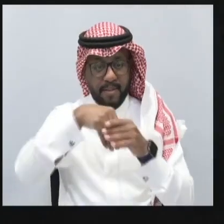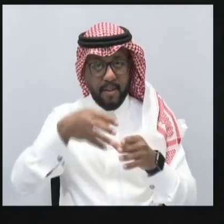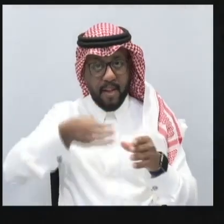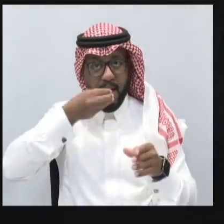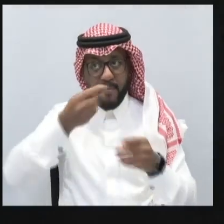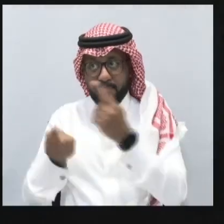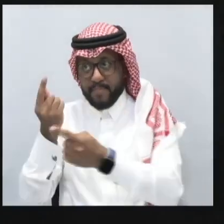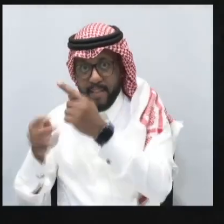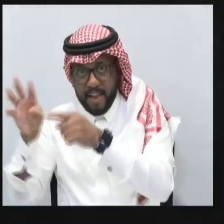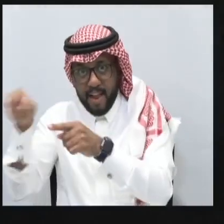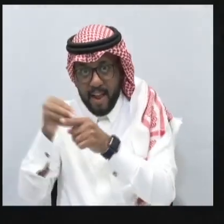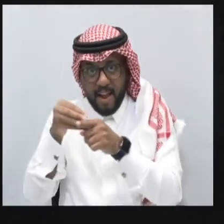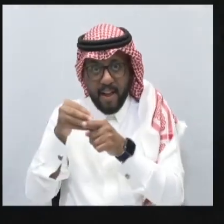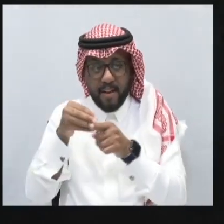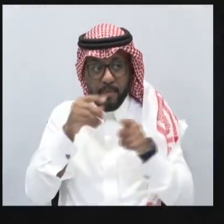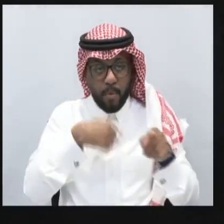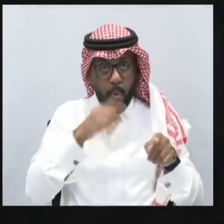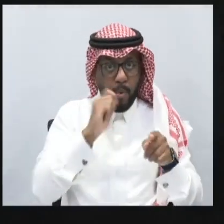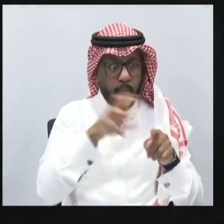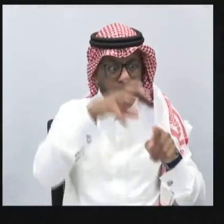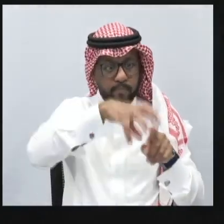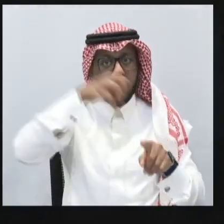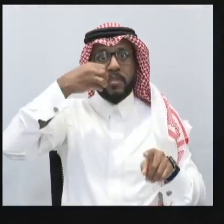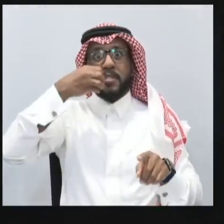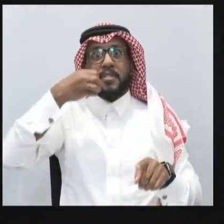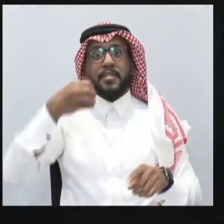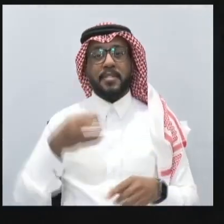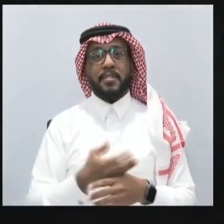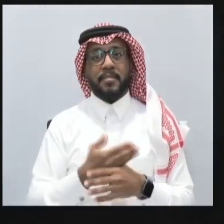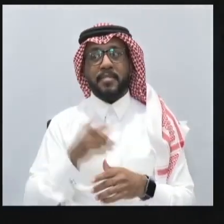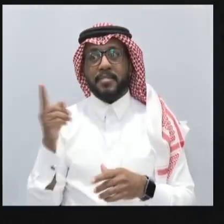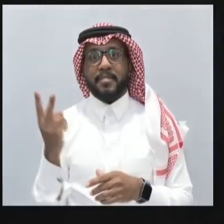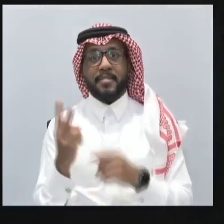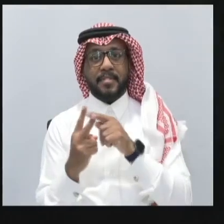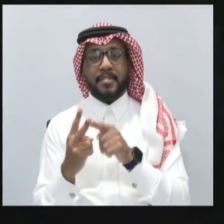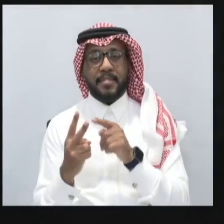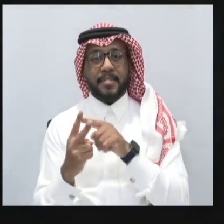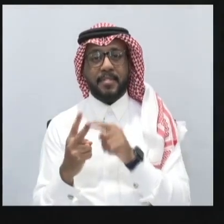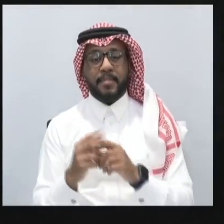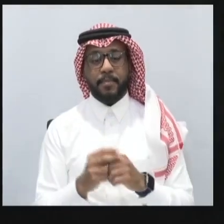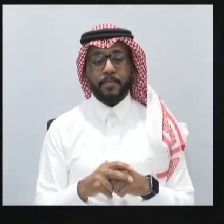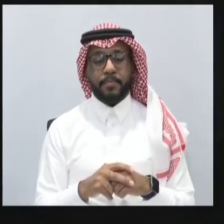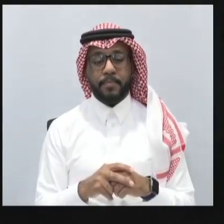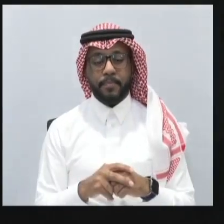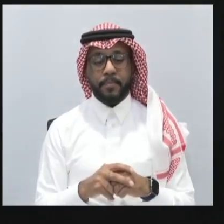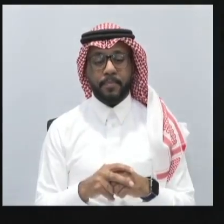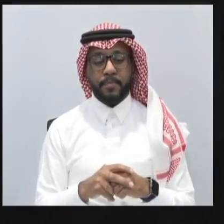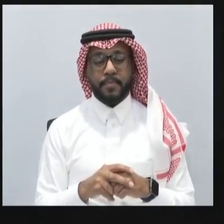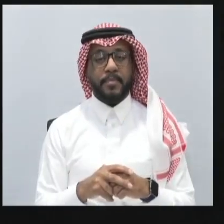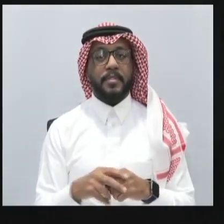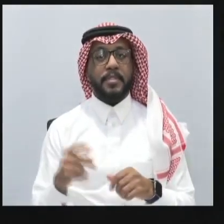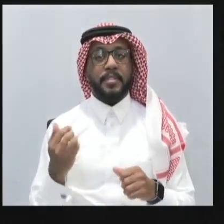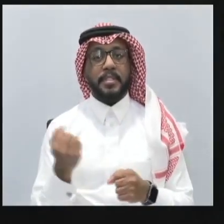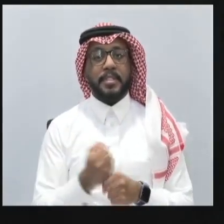ممتازين يتغذى عليه طيب ليش يتغذى عليه يا سلام عشان يحصل